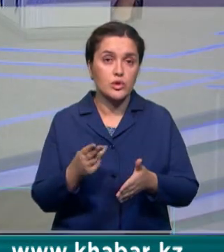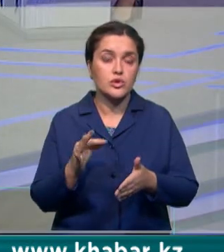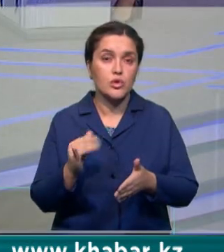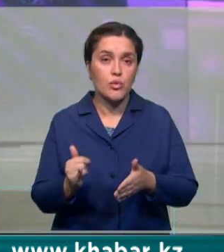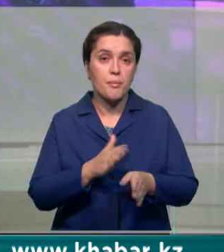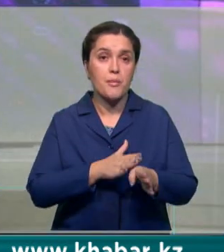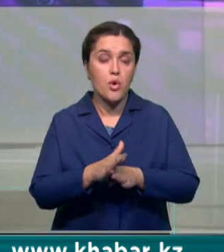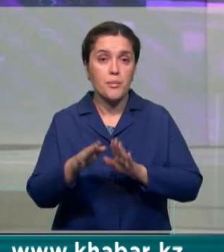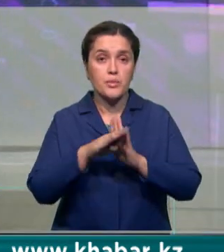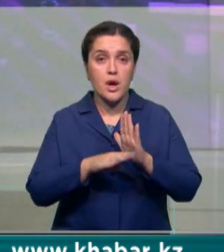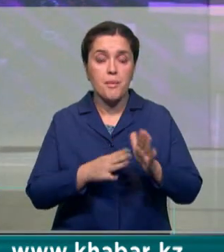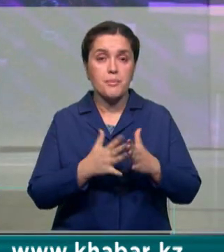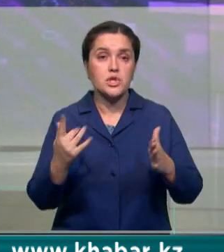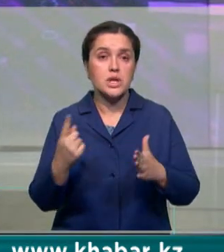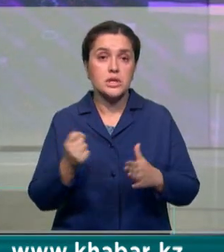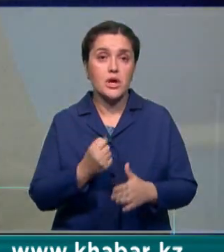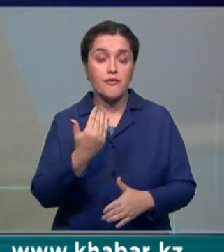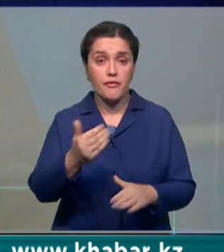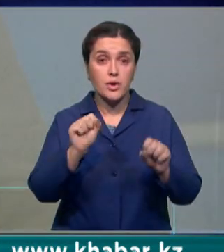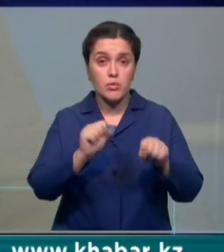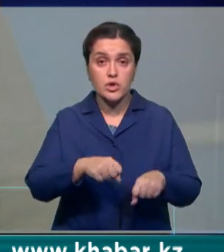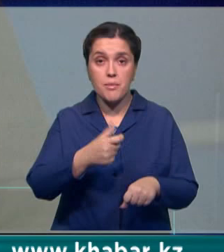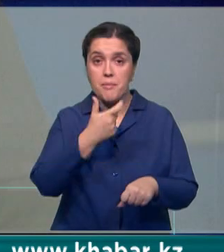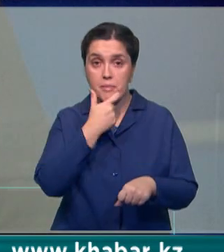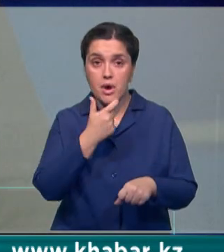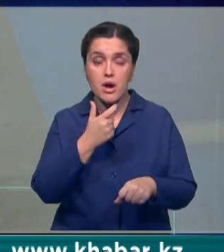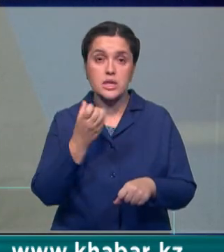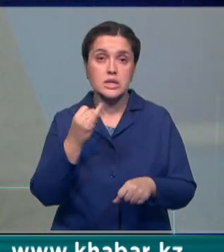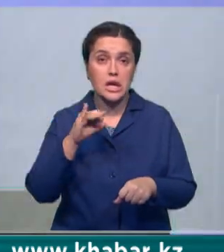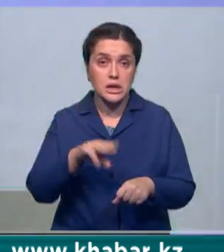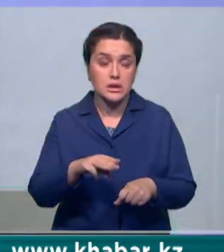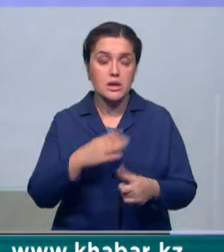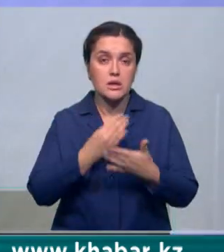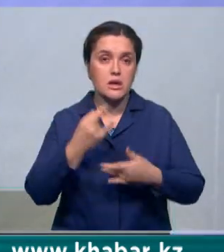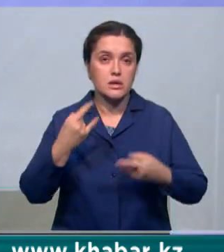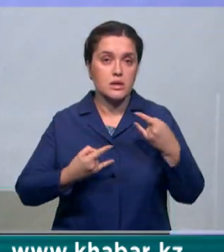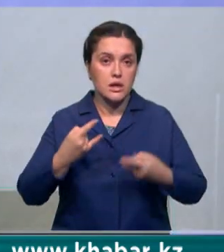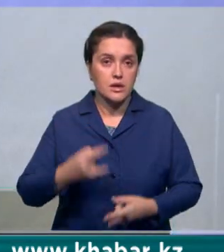участники ток-шоу. Полную версию программы «Большая неделя» вы можете посмотреть на сайте нашего телеканала.